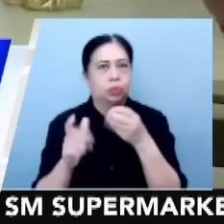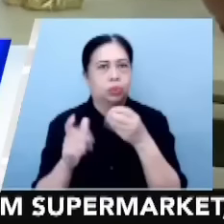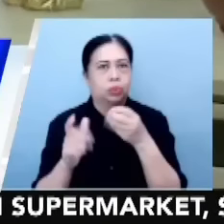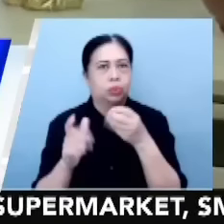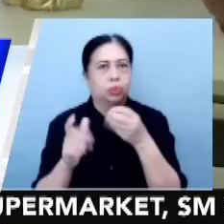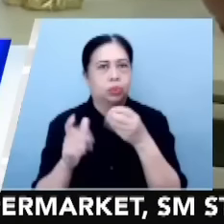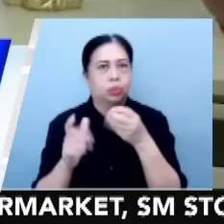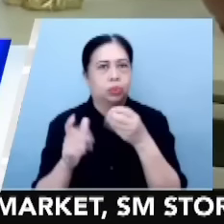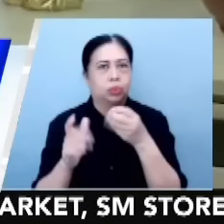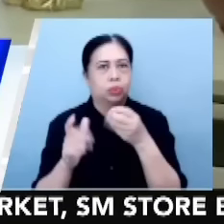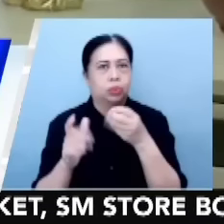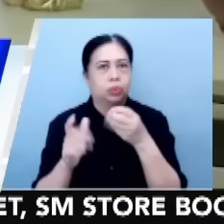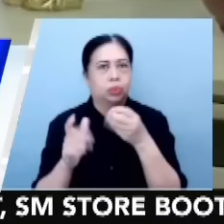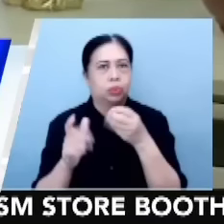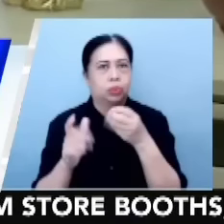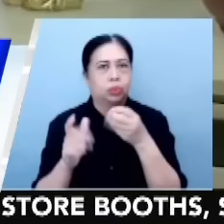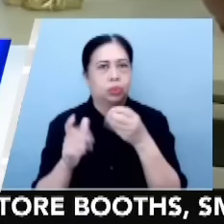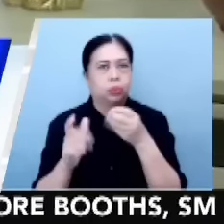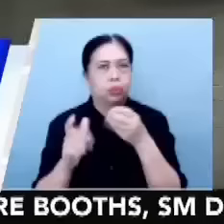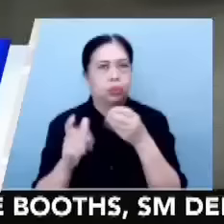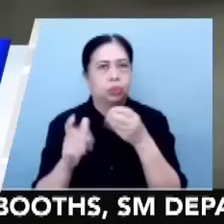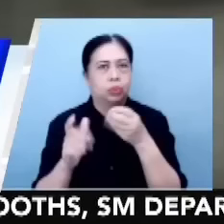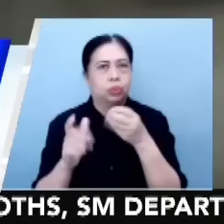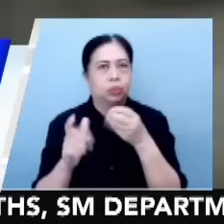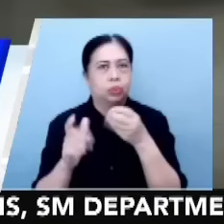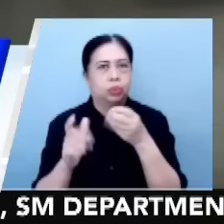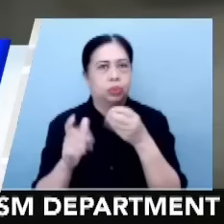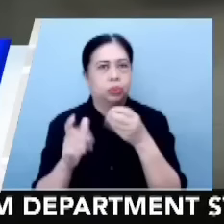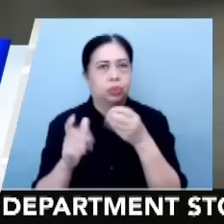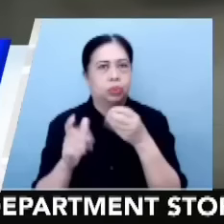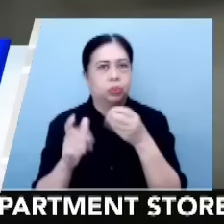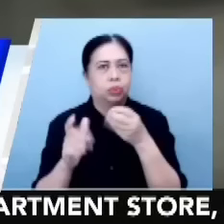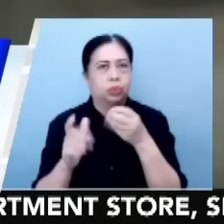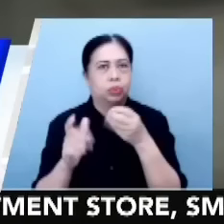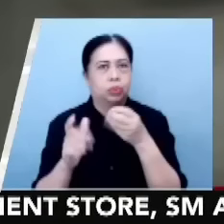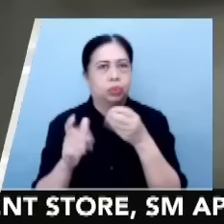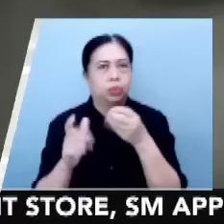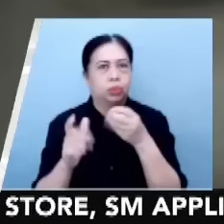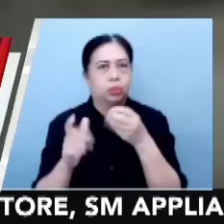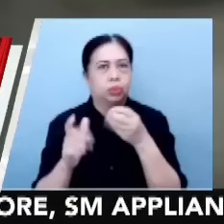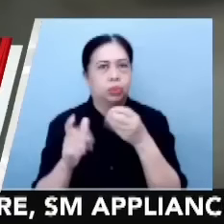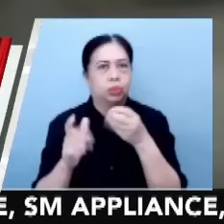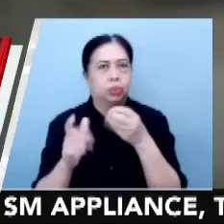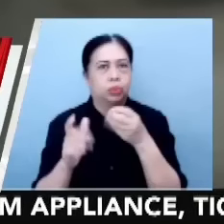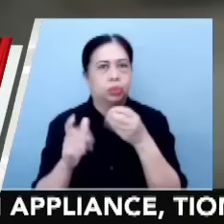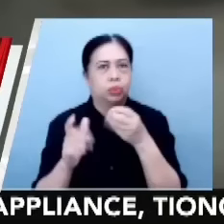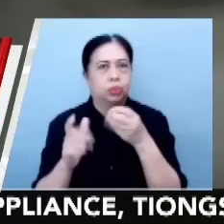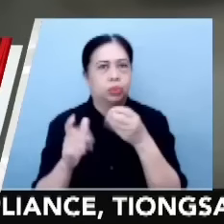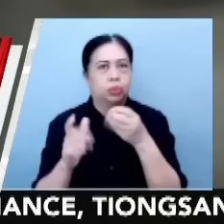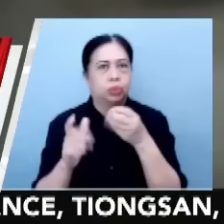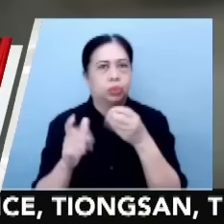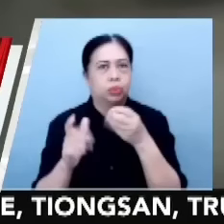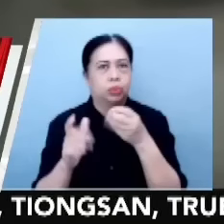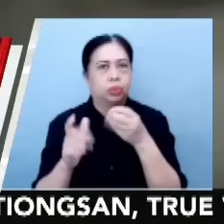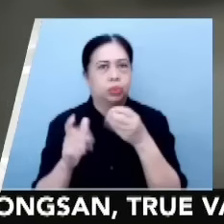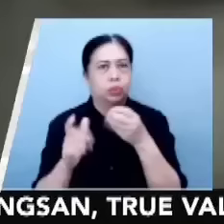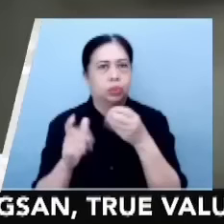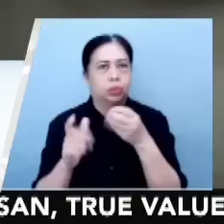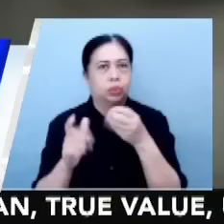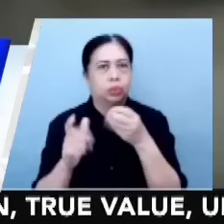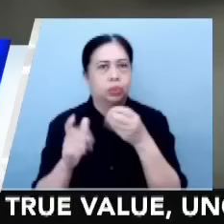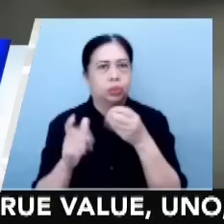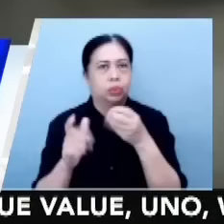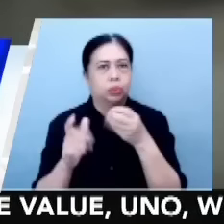ra 7610 o Iyung child abuse na-inquest na ang suspect sa patong-patong na reklamo at Nakatakda ng dahin sa